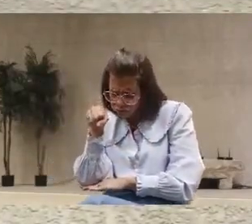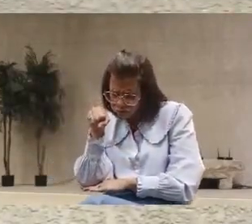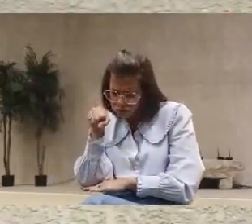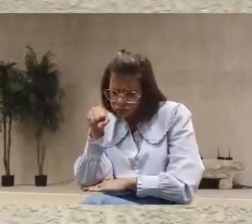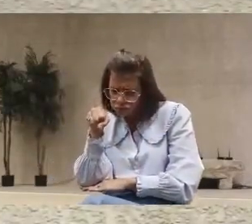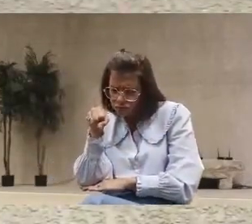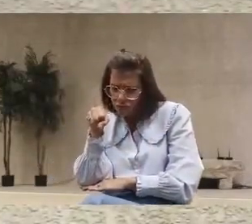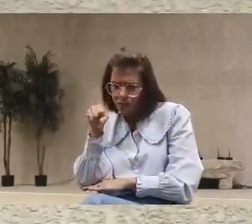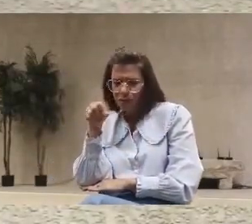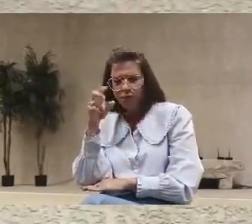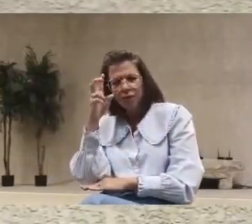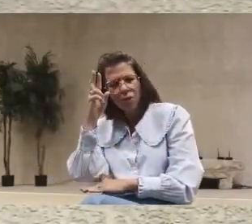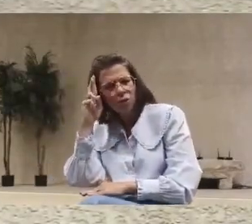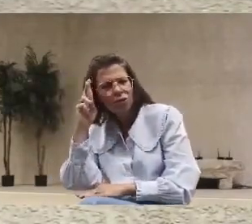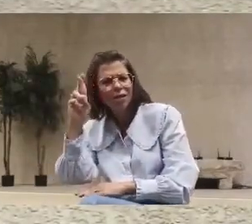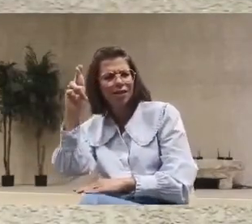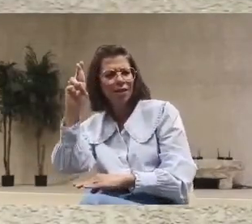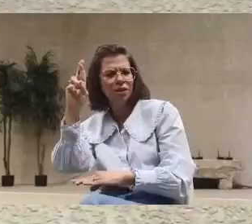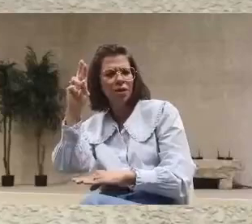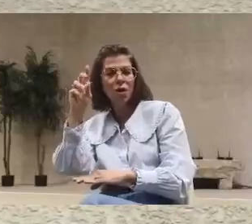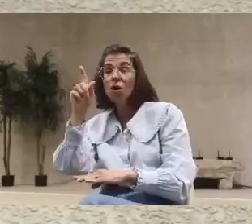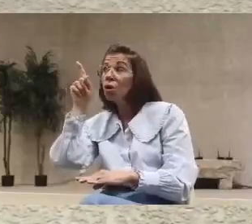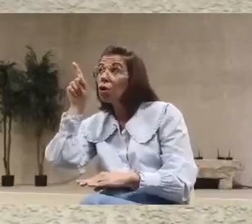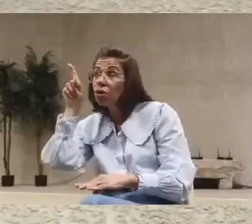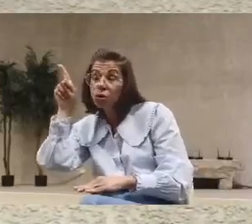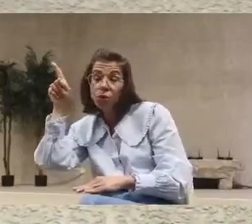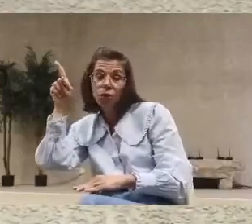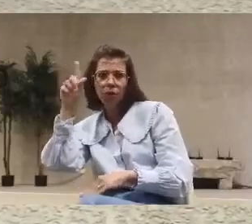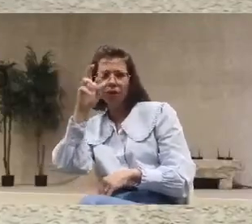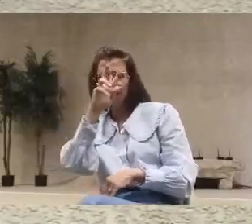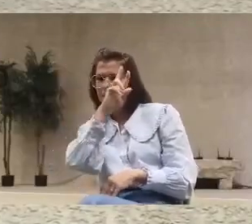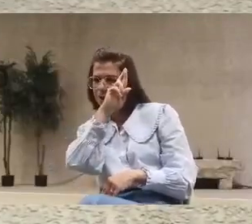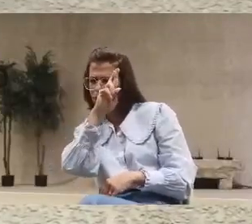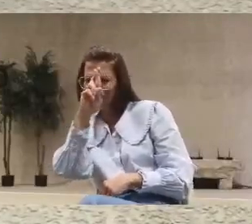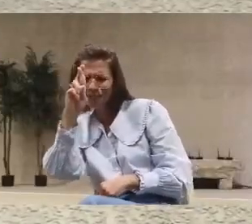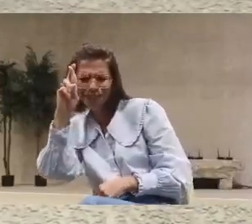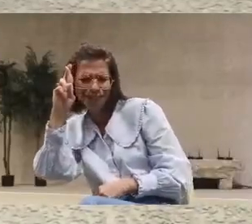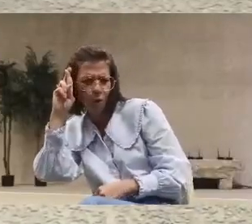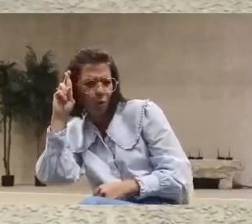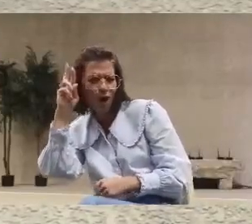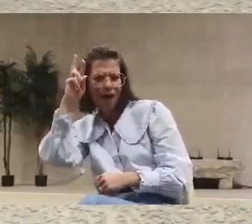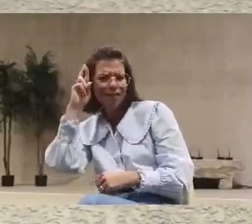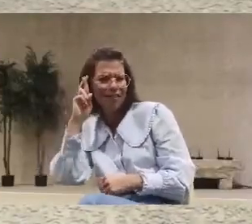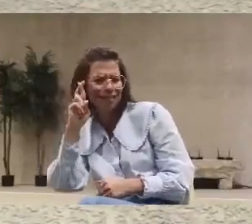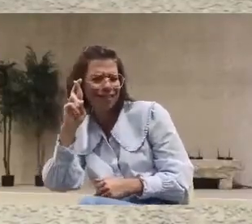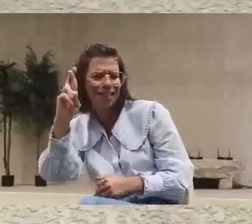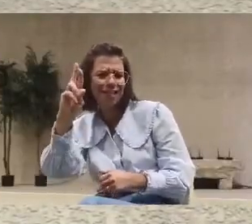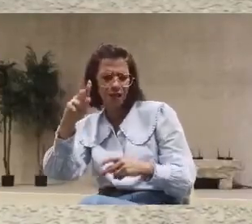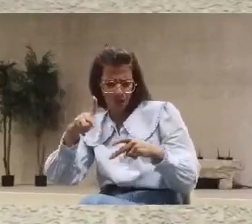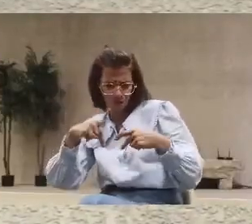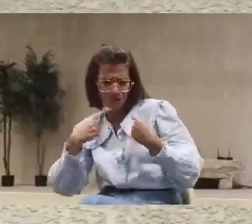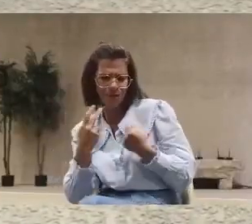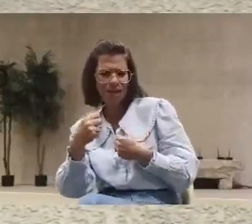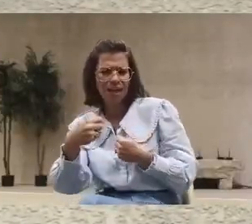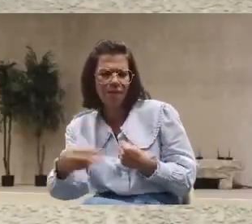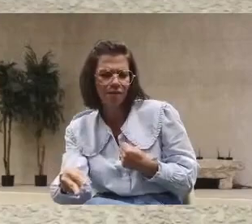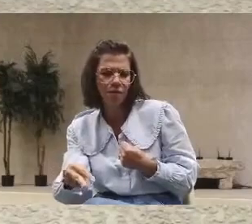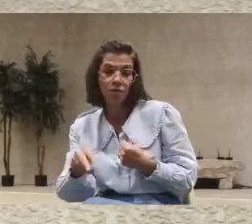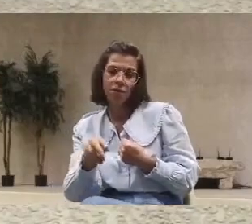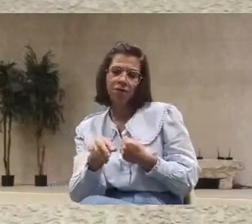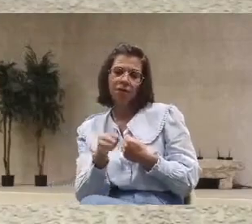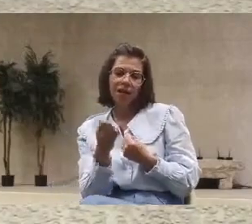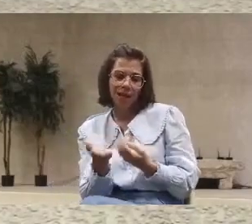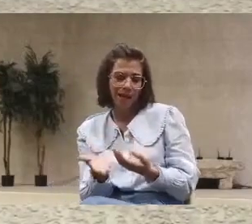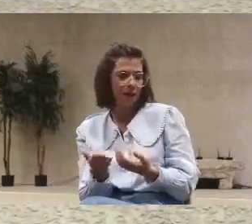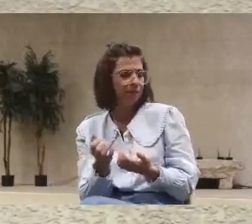Que Jésus soit le Seigneur et le roi de votre vie, qu'il soit le centre, l'essentiel, qu'il soit